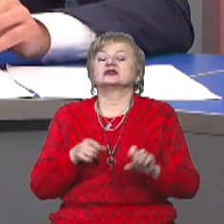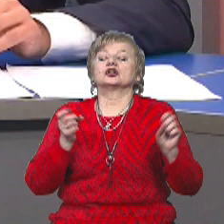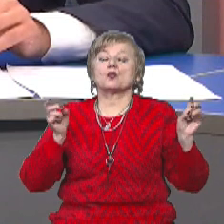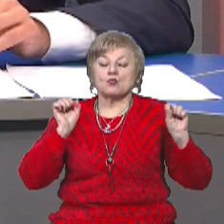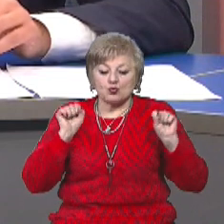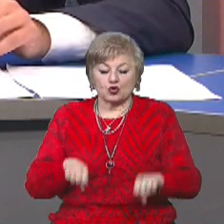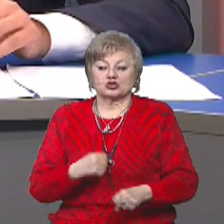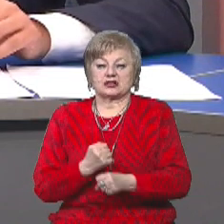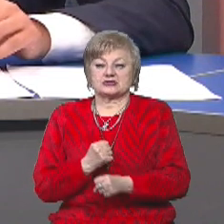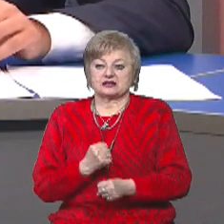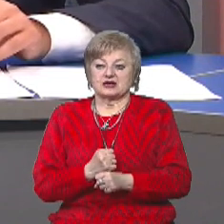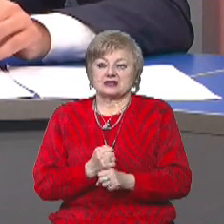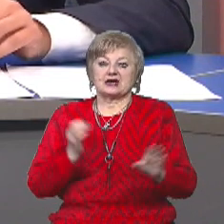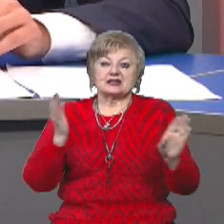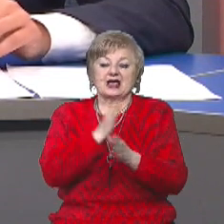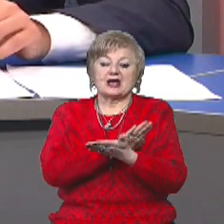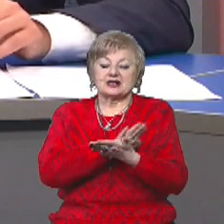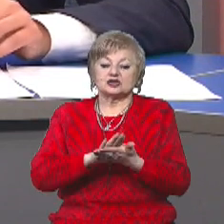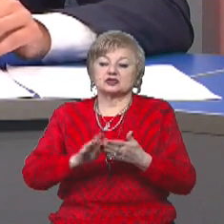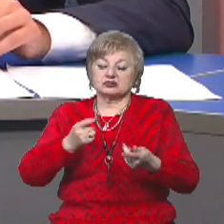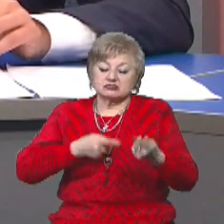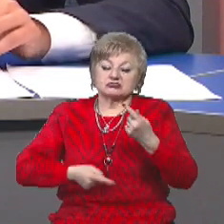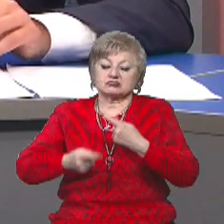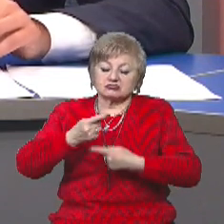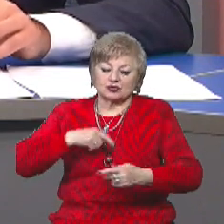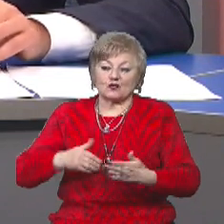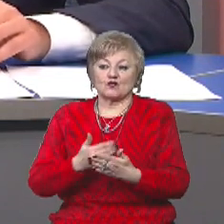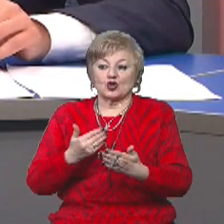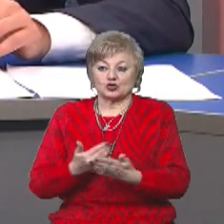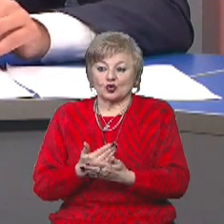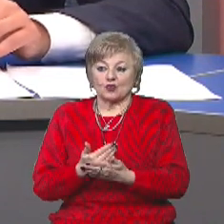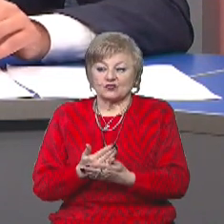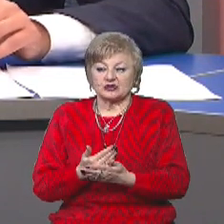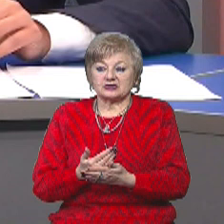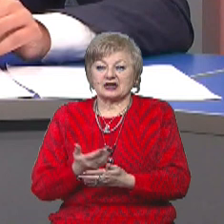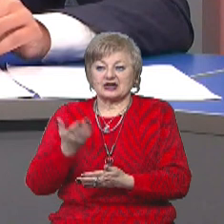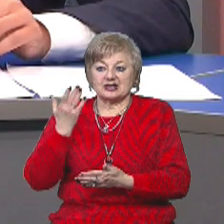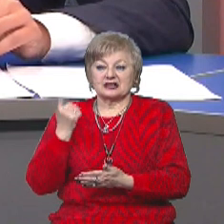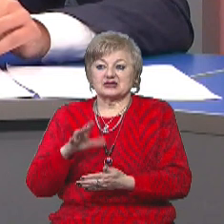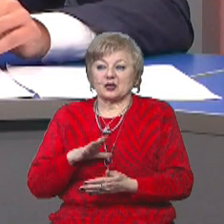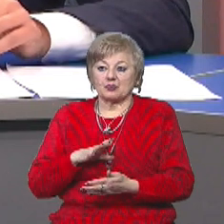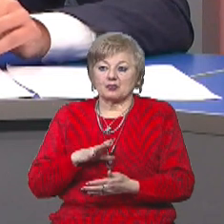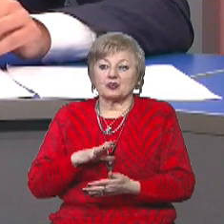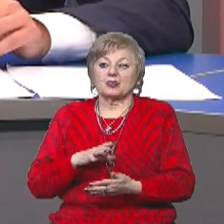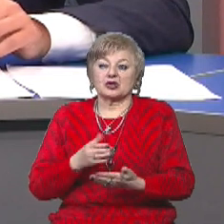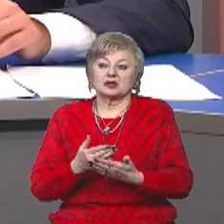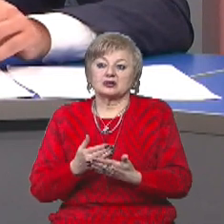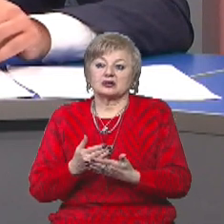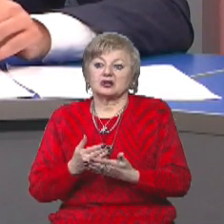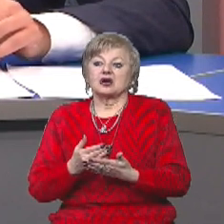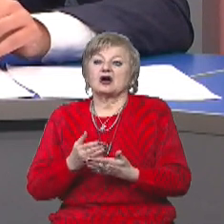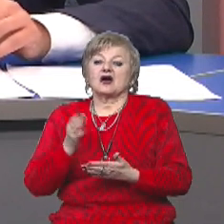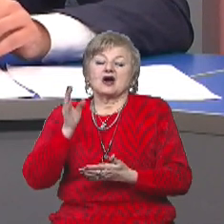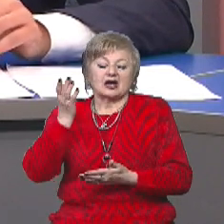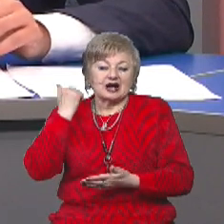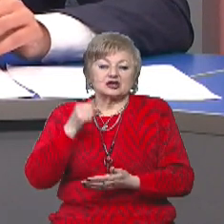зробити. Екосистема, вона відновлюється, вона може відновлюватися. Дунай був каналізацією Європи, зараз з Дунаю можна воду